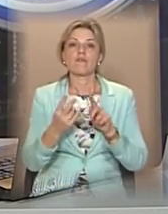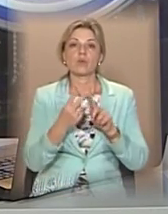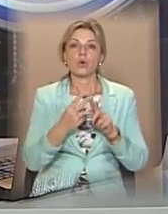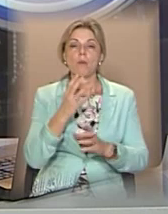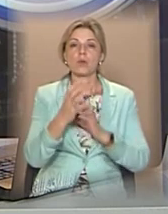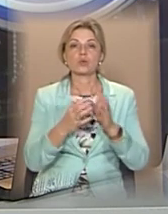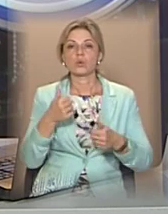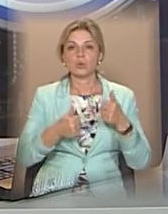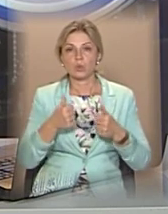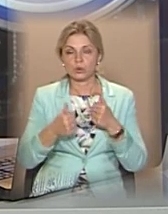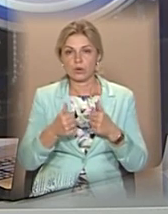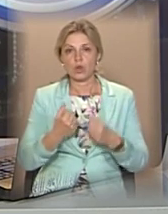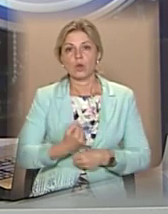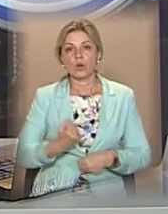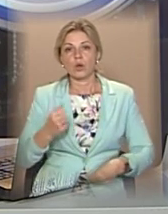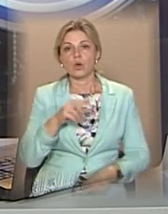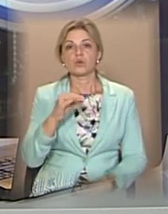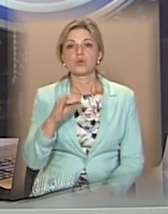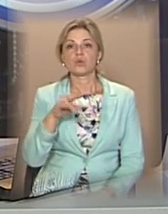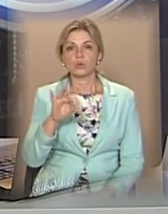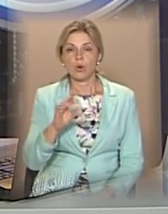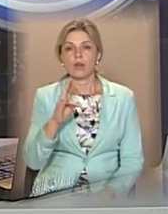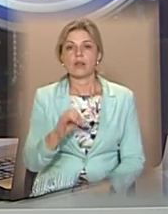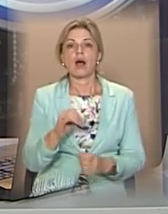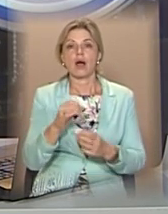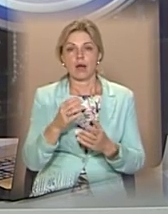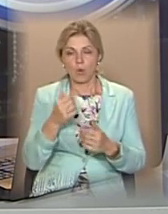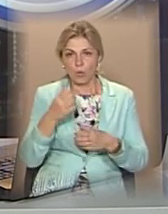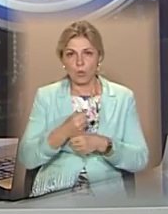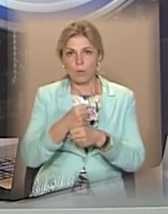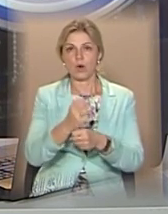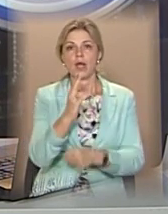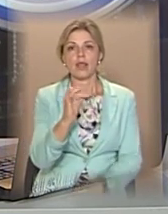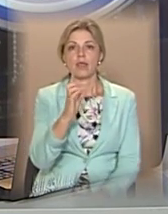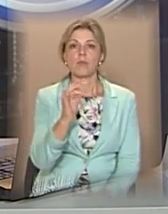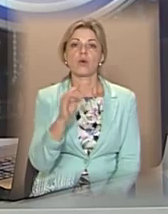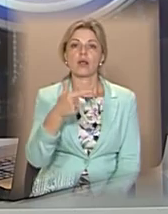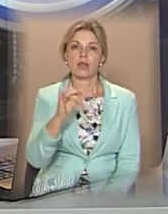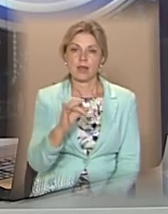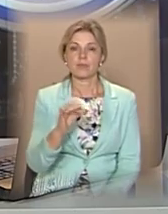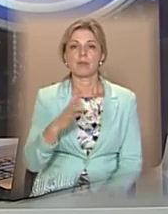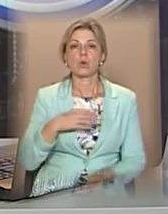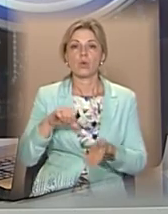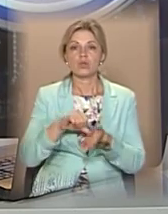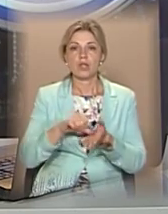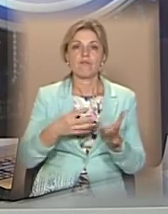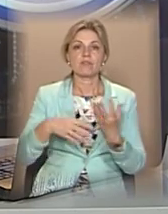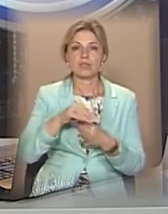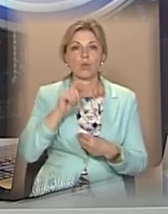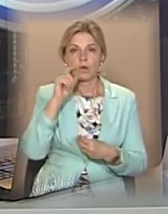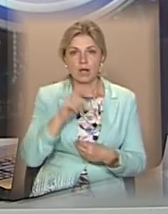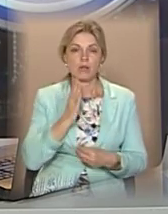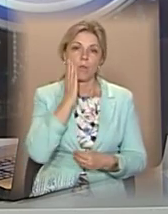міжнародний турнір із дзюдо на Кубок кіборгів, а він зібрав майже 500 учасників з усієї України, а також Молдови